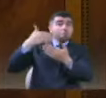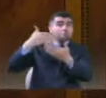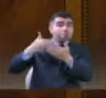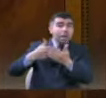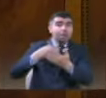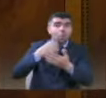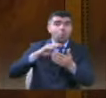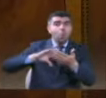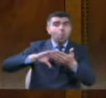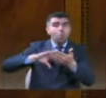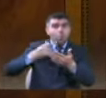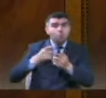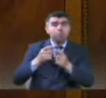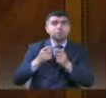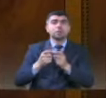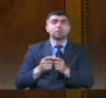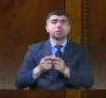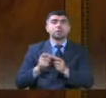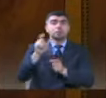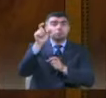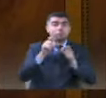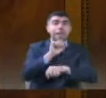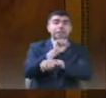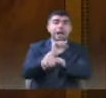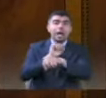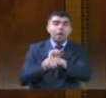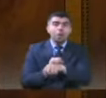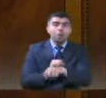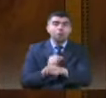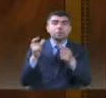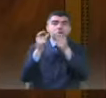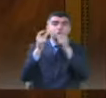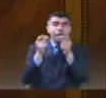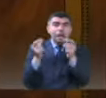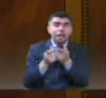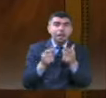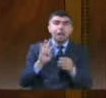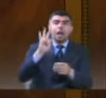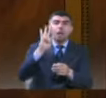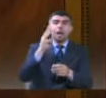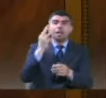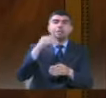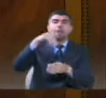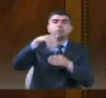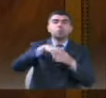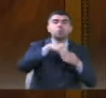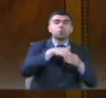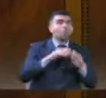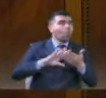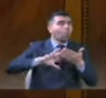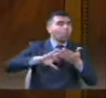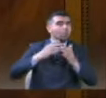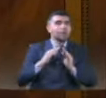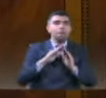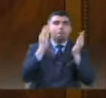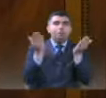الإصلاح كيشمل هذا وكيشمل ديال لا سي ان اس اس وكيشمل ديال الار سي اير بأربعة بثلاثة كيخصهم يتصلحوا في في في